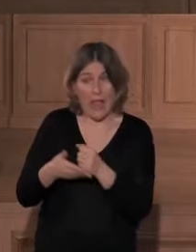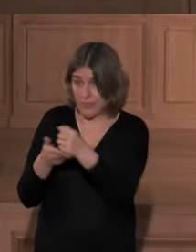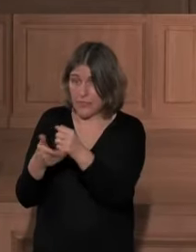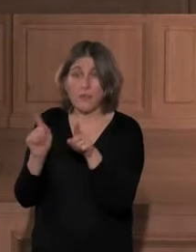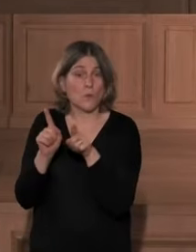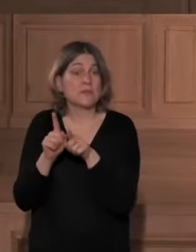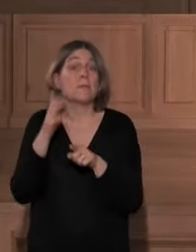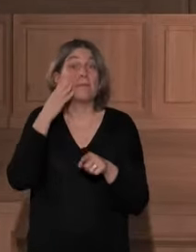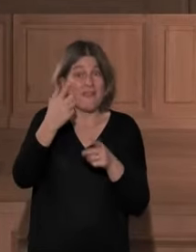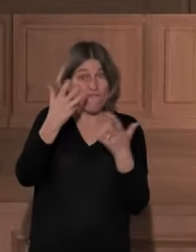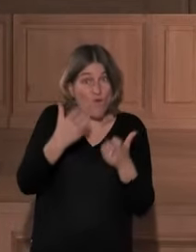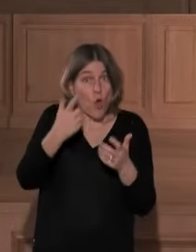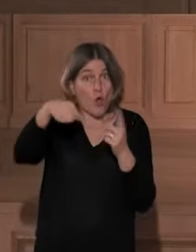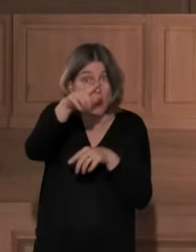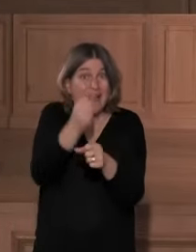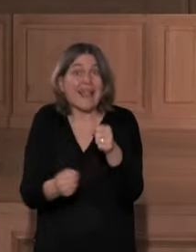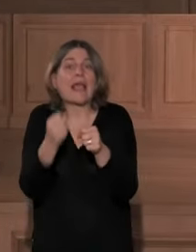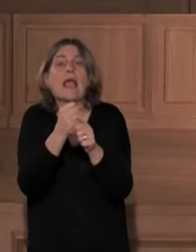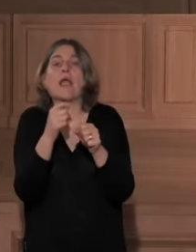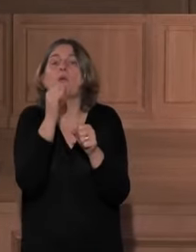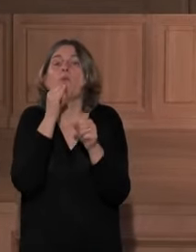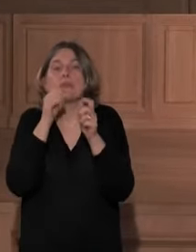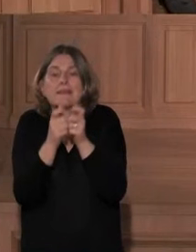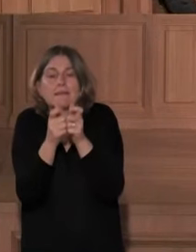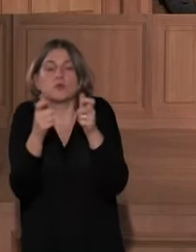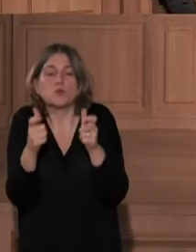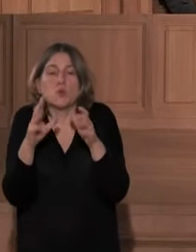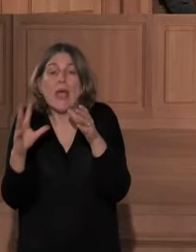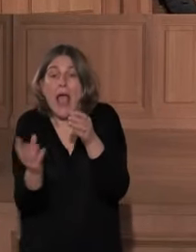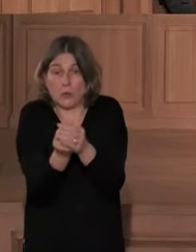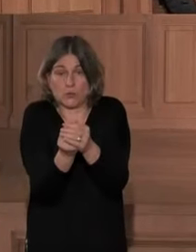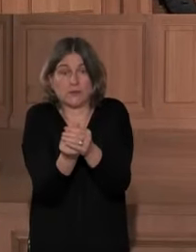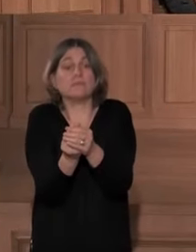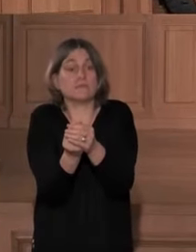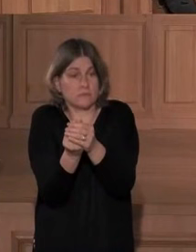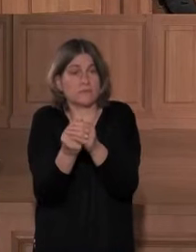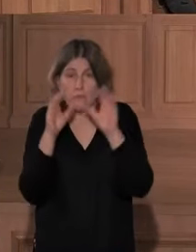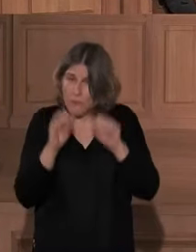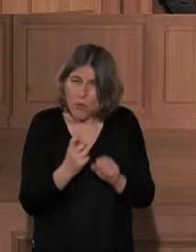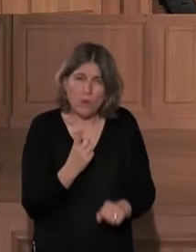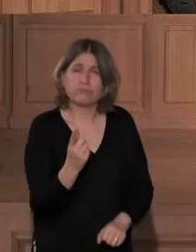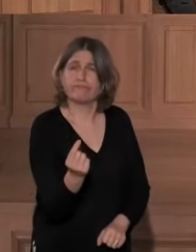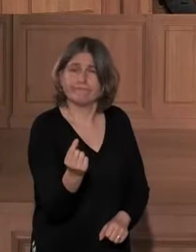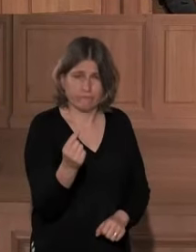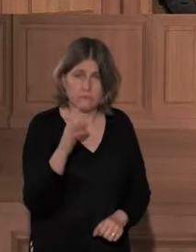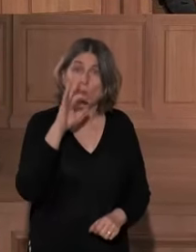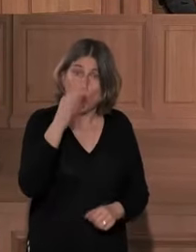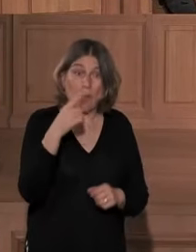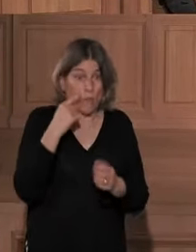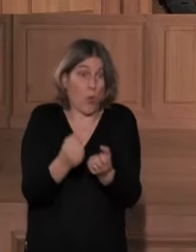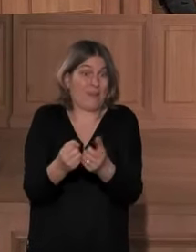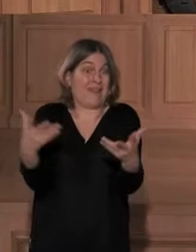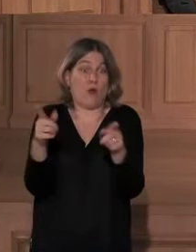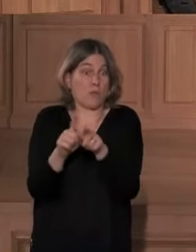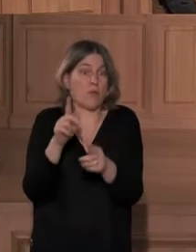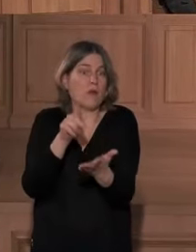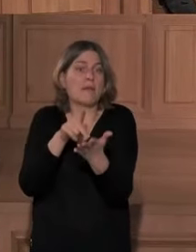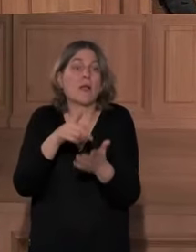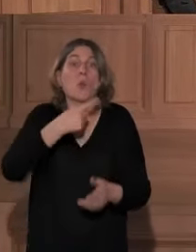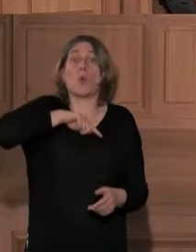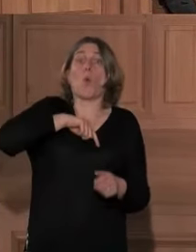veulent monter une microstructure inclusive, voilà, on va faire un partenariat avec Perpignan. C'est aussi pour qu'ils développent les mêmes projets qu'à Paris. On ne peut pas